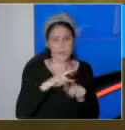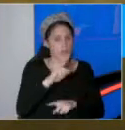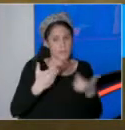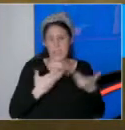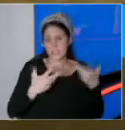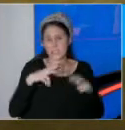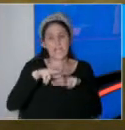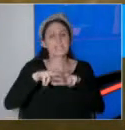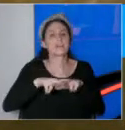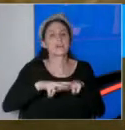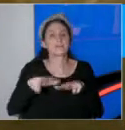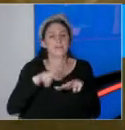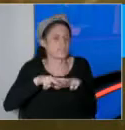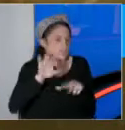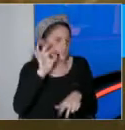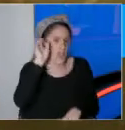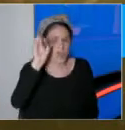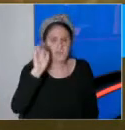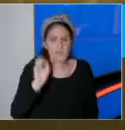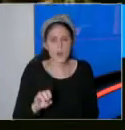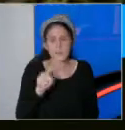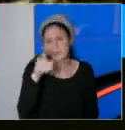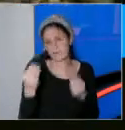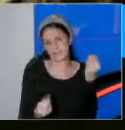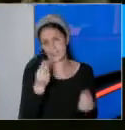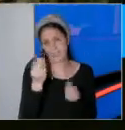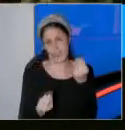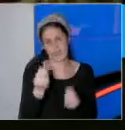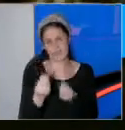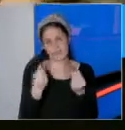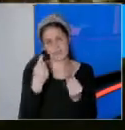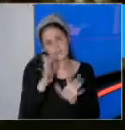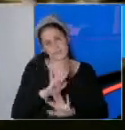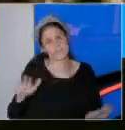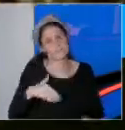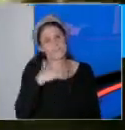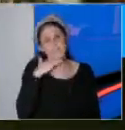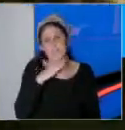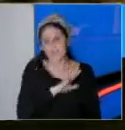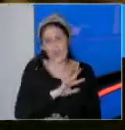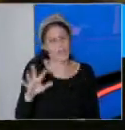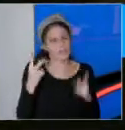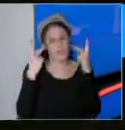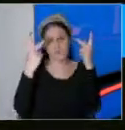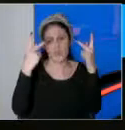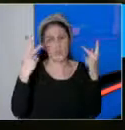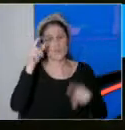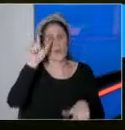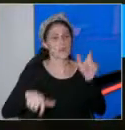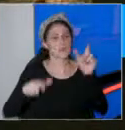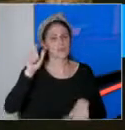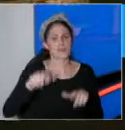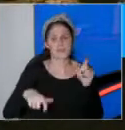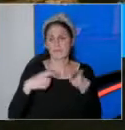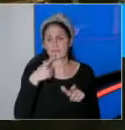לצבעים האלו. הצבעים של הרמזור זה משחק שמצינו אותו, אין לו שום משמעות. אנשים פונים, שואלים,